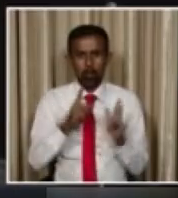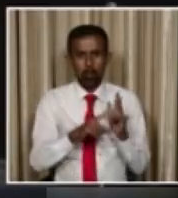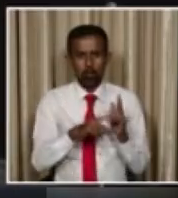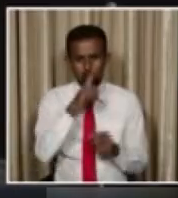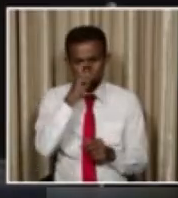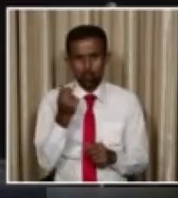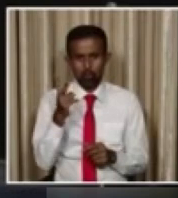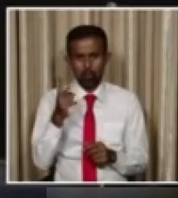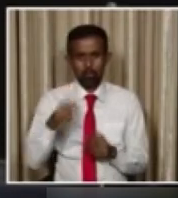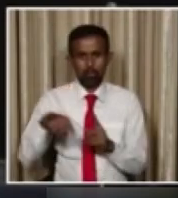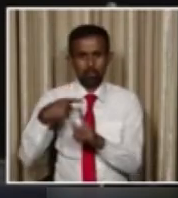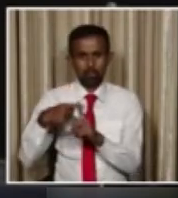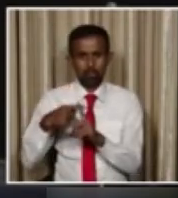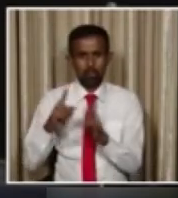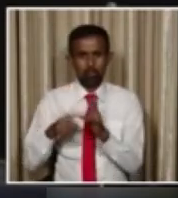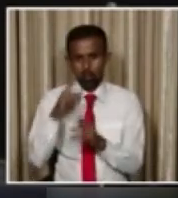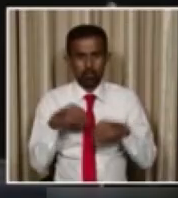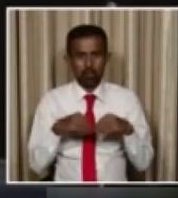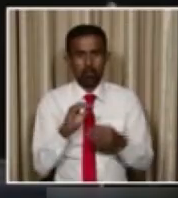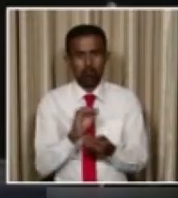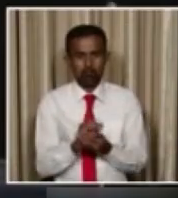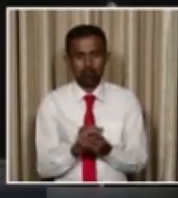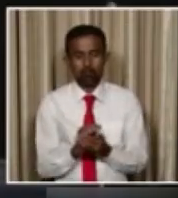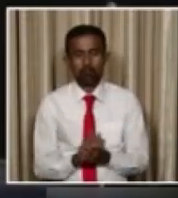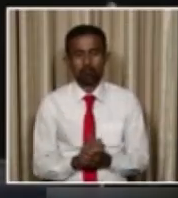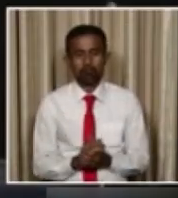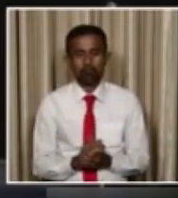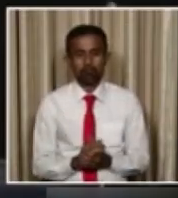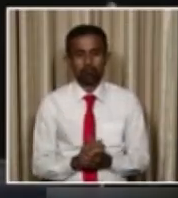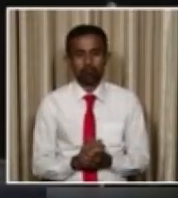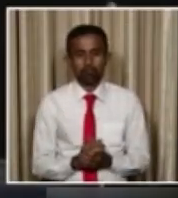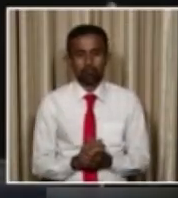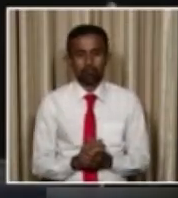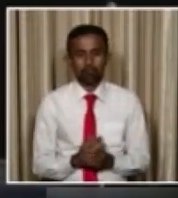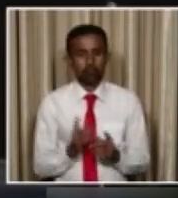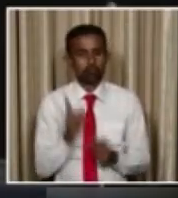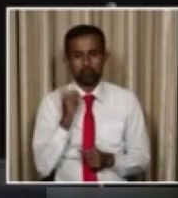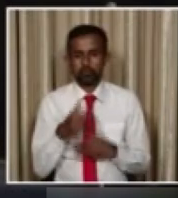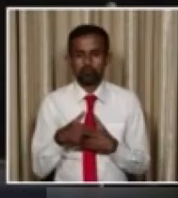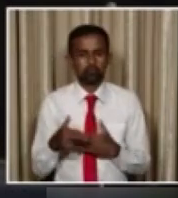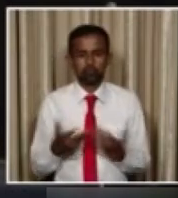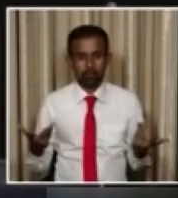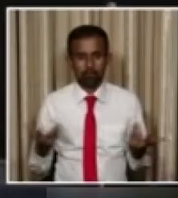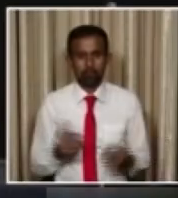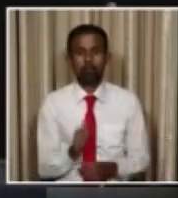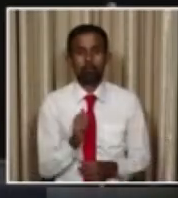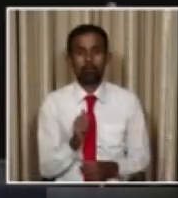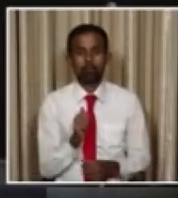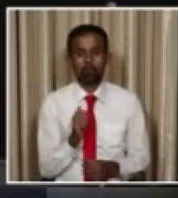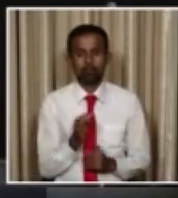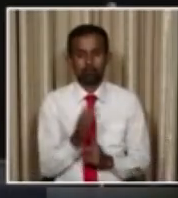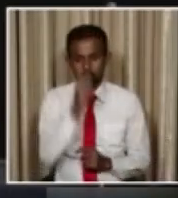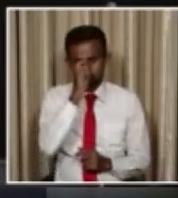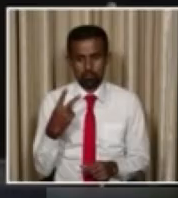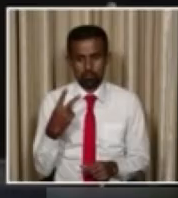නැත්නම් 12 වෙනි සෙනසුරාදා ඔක්තෝබර් මාසේ මේ ඡන්දය තියෙනවා. ඒක කිසිසේත්ම ප්‍රමාද කරන්නට අපිට හේතුවක් නැහැ. ඇයි ජනාධිපතිතුමා